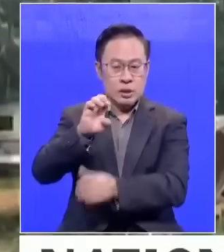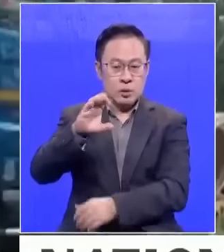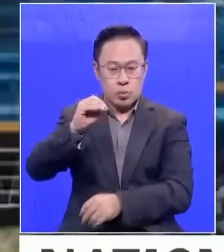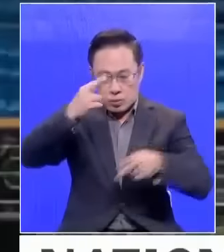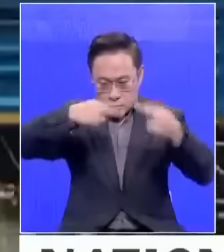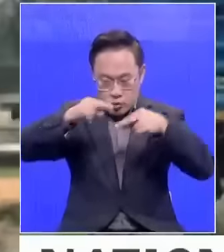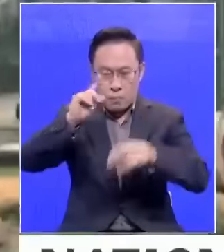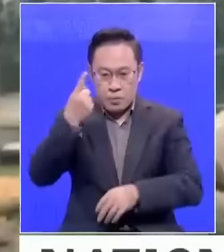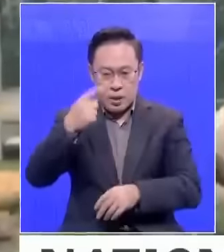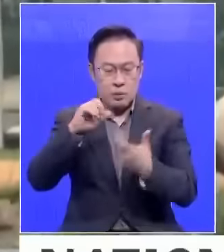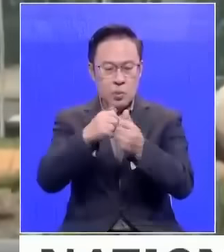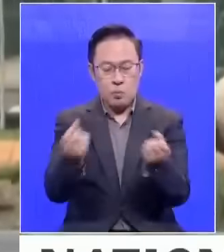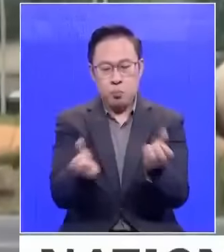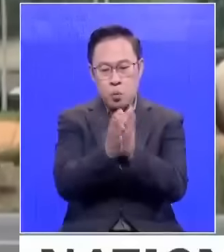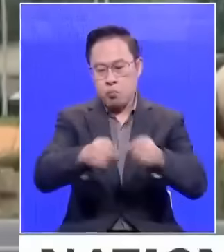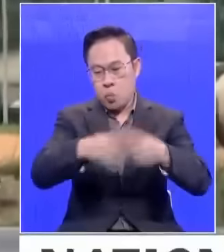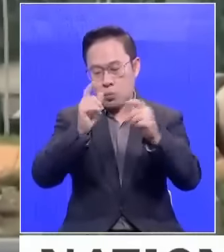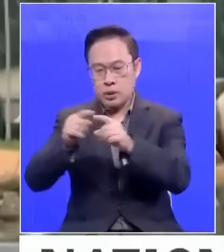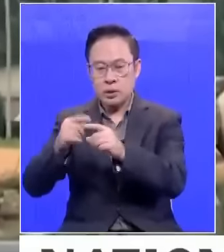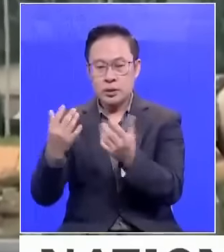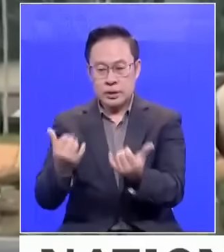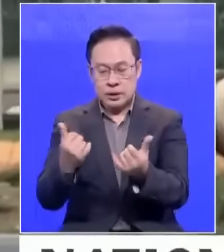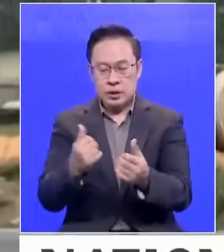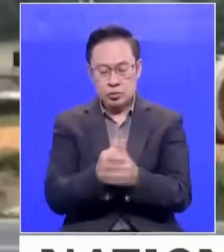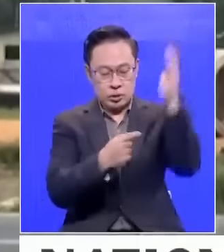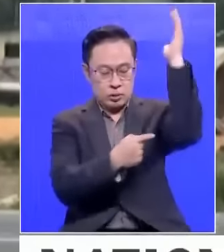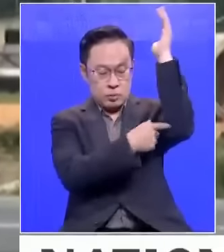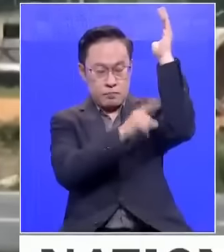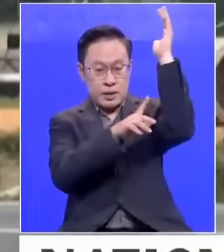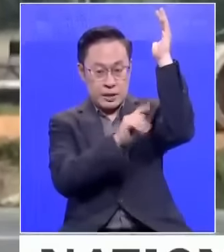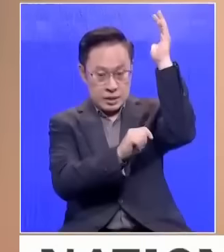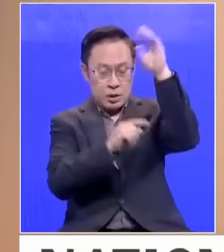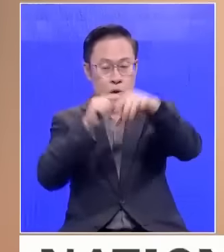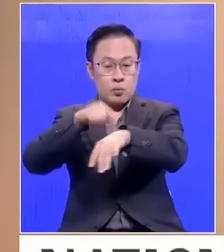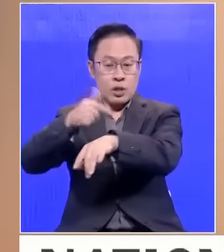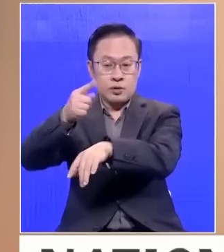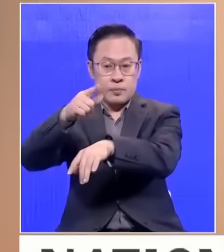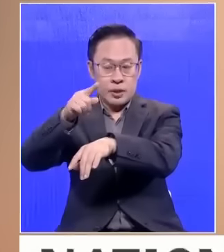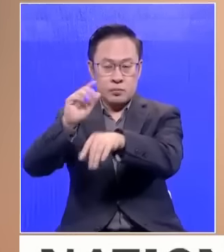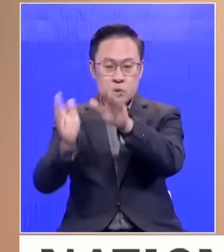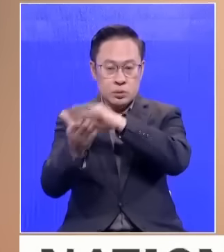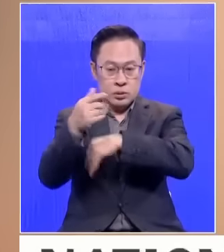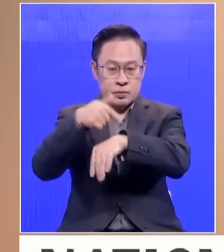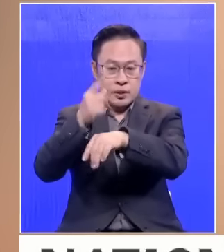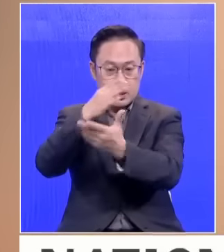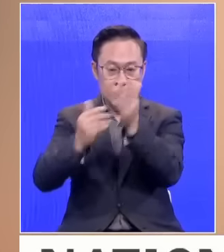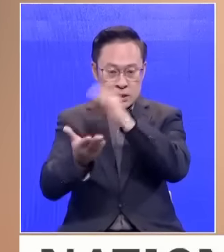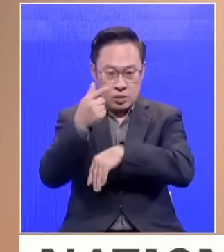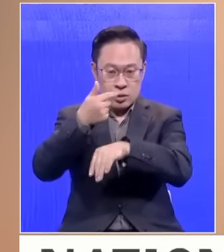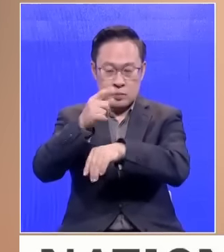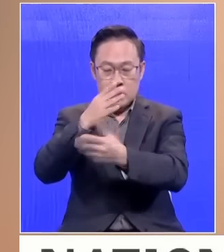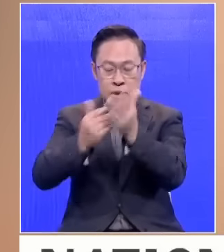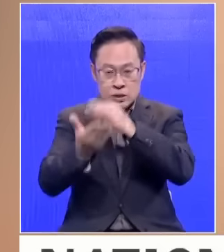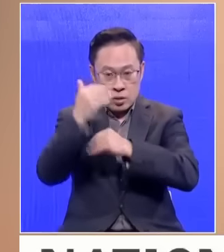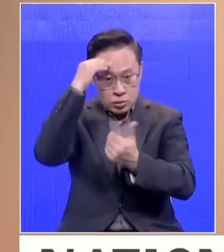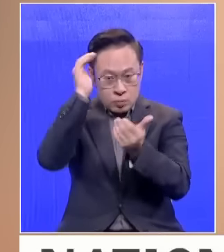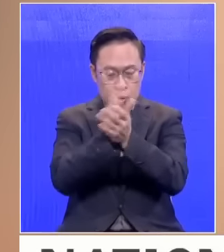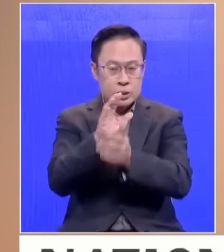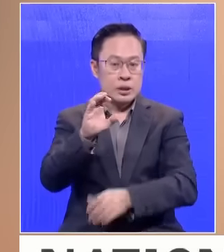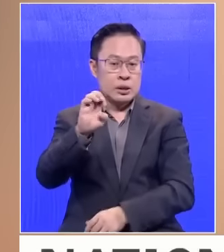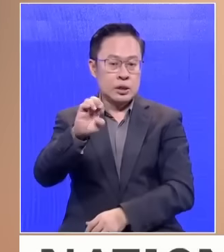ในพื้นที่ต่อไปทีนี้ย้อนกลับมาที่ปัตตานีช่วงเวลา 11:30 นาทีชุด EOD ก็เข้าไปตรวจสอบจุด